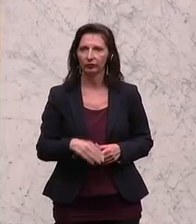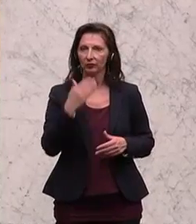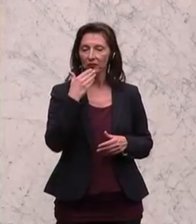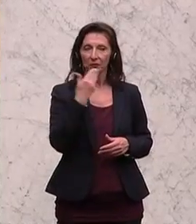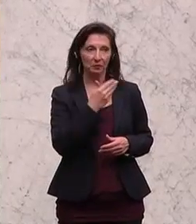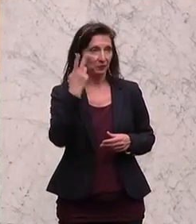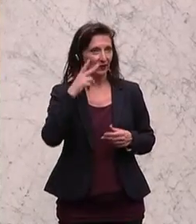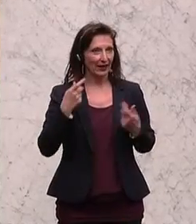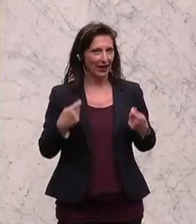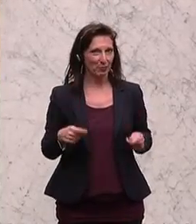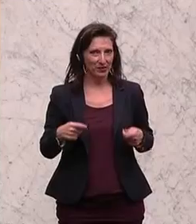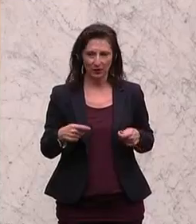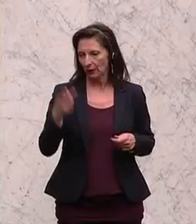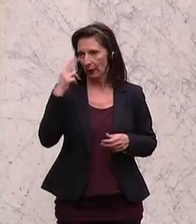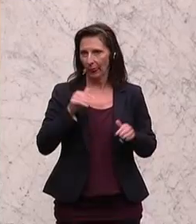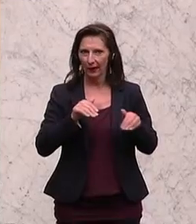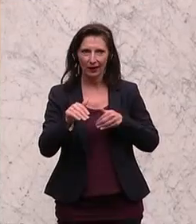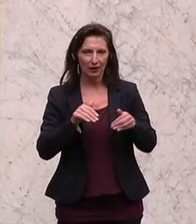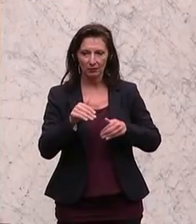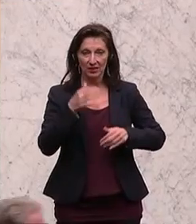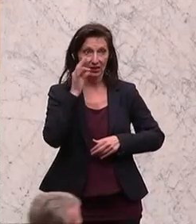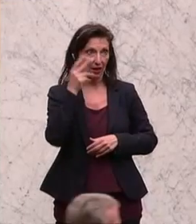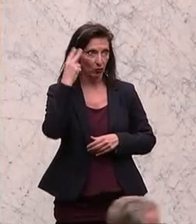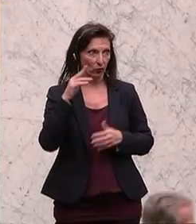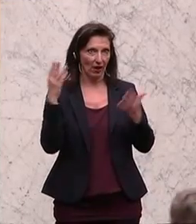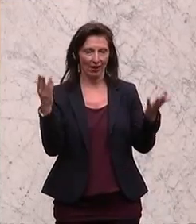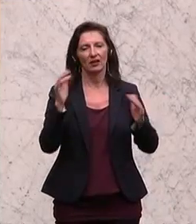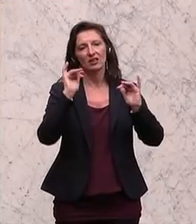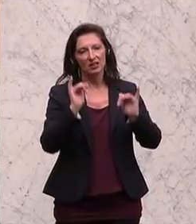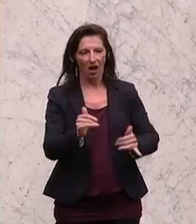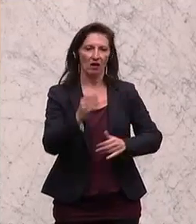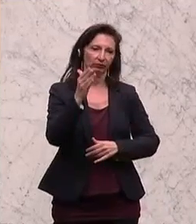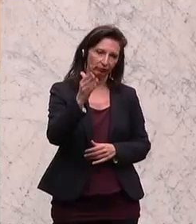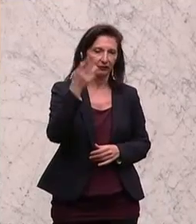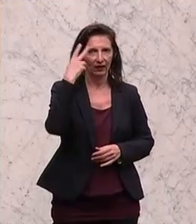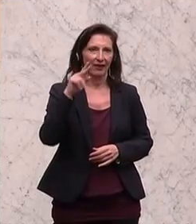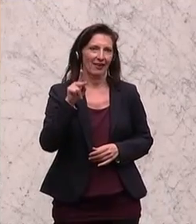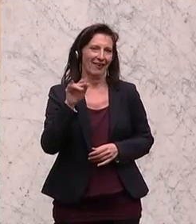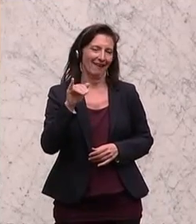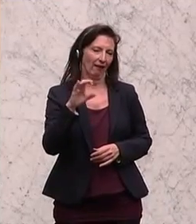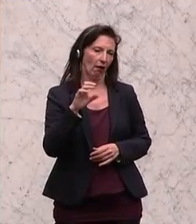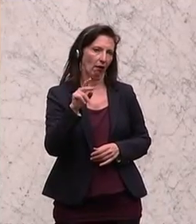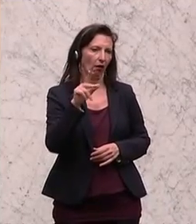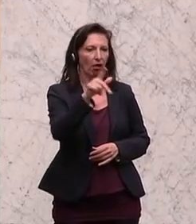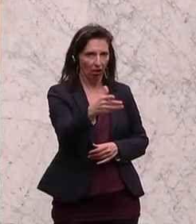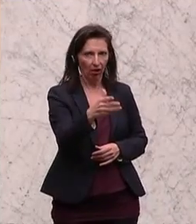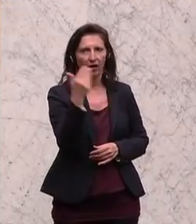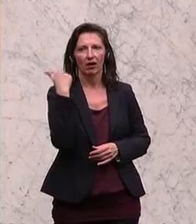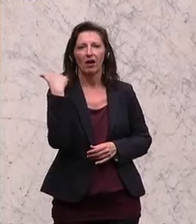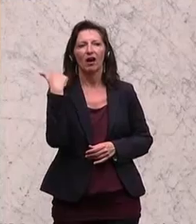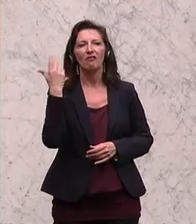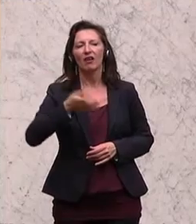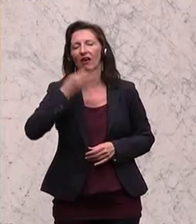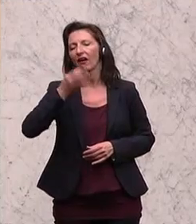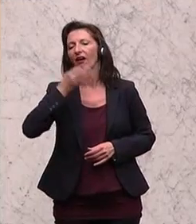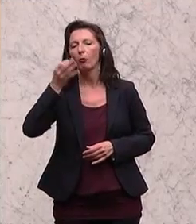Danke, Herr Präsident. Herr Minister, meine Damen und Herren, ja, Herr Kickl, es waren tatsächlich die Populisten, die den Brexit ausgelöst